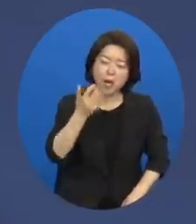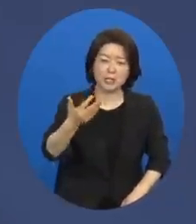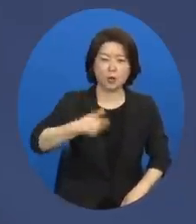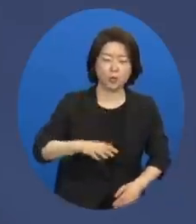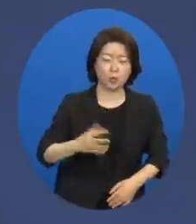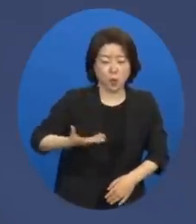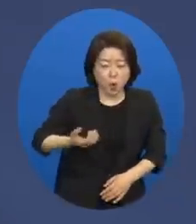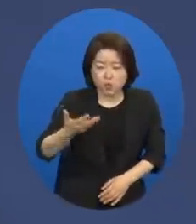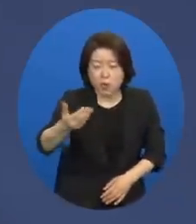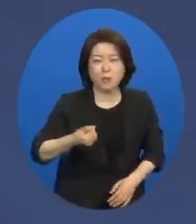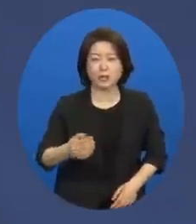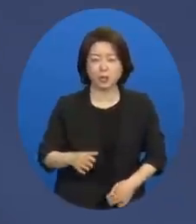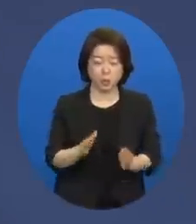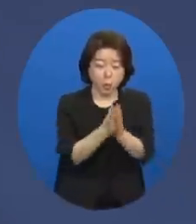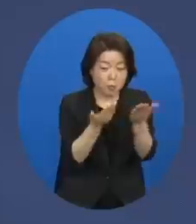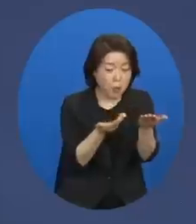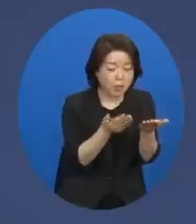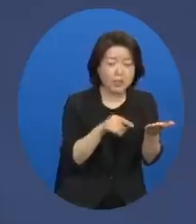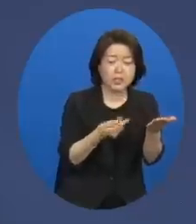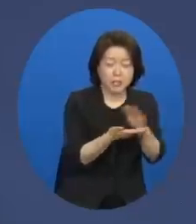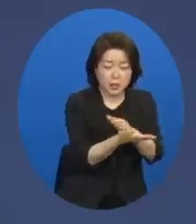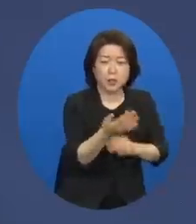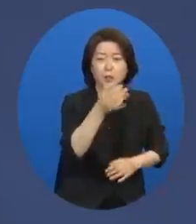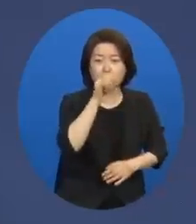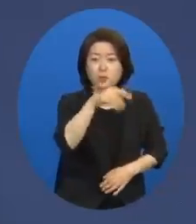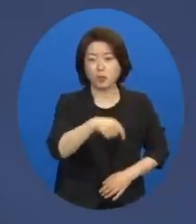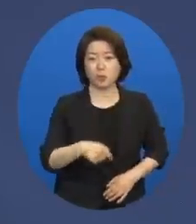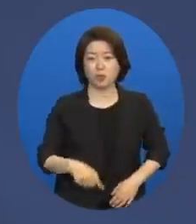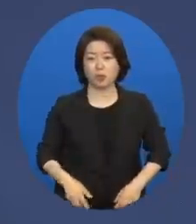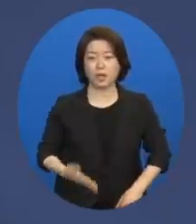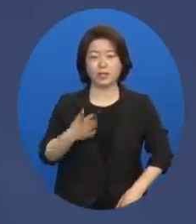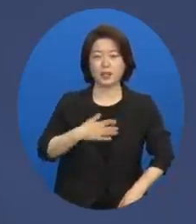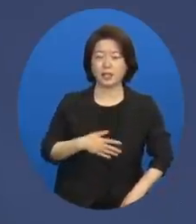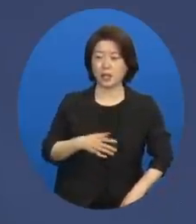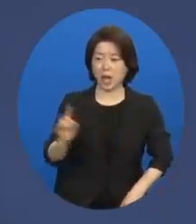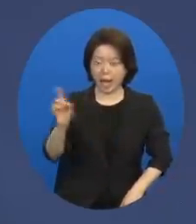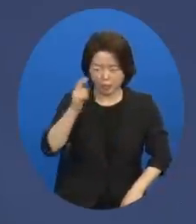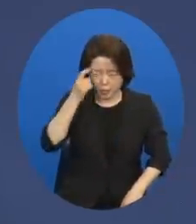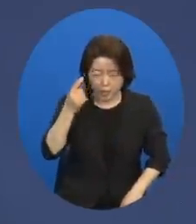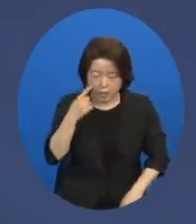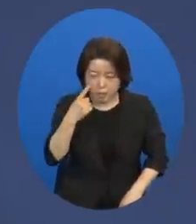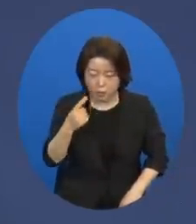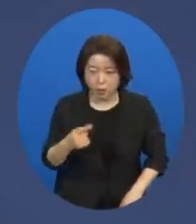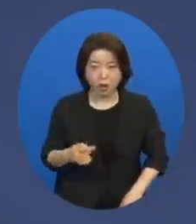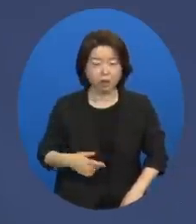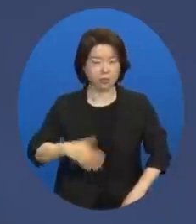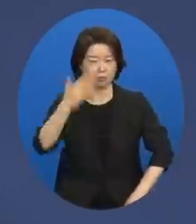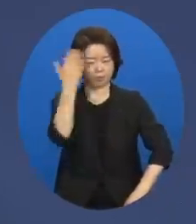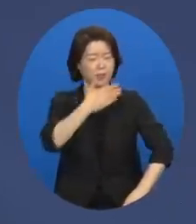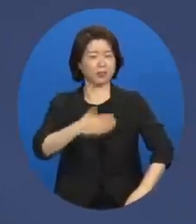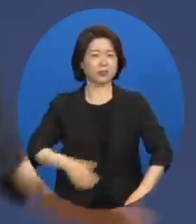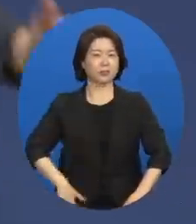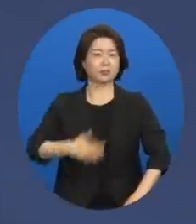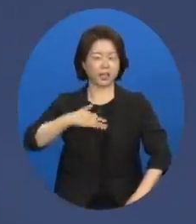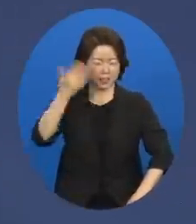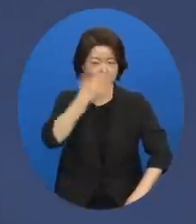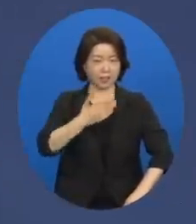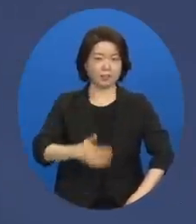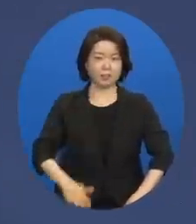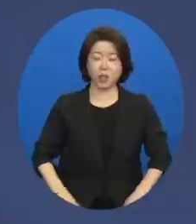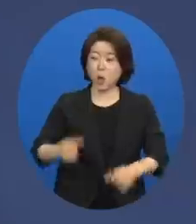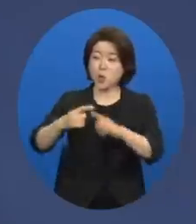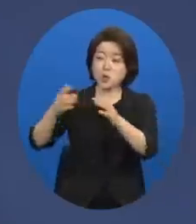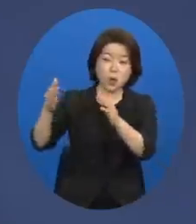받아오고 책받침 받아오고 막 이랬다고. 근데 나는 아무리 생각해봐도 난 진짜 깨끗해요. 난